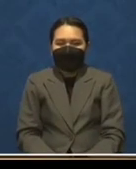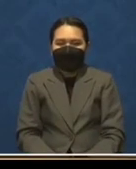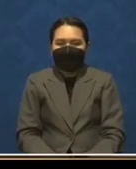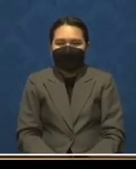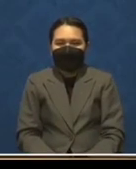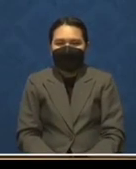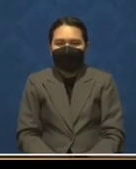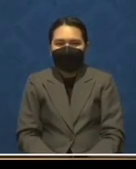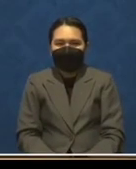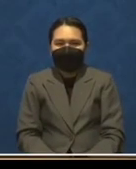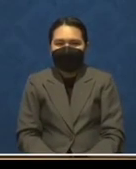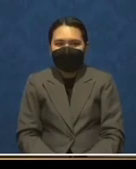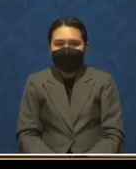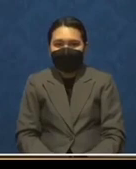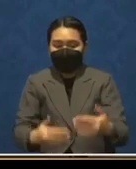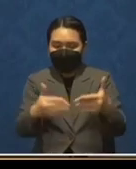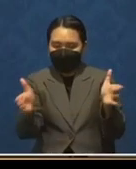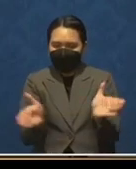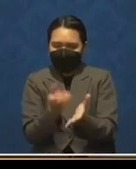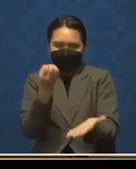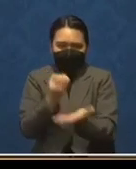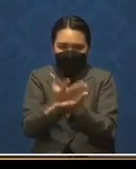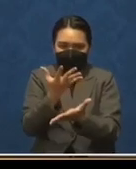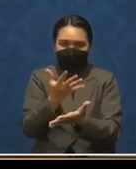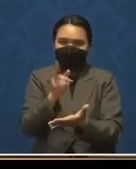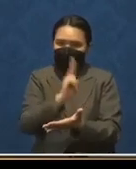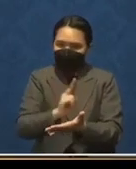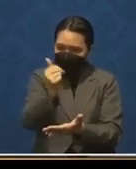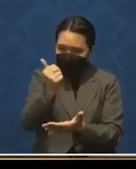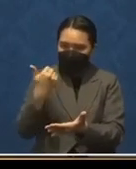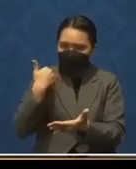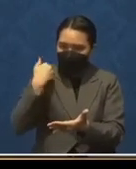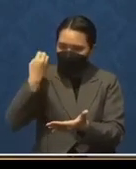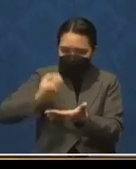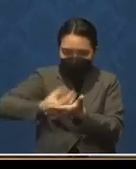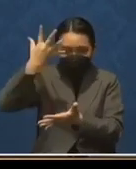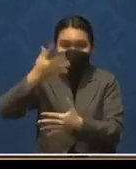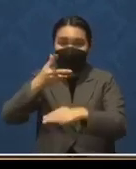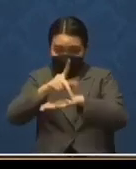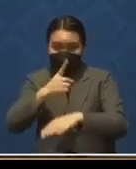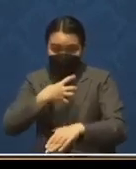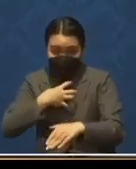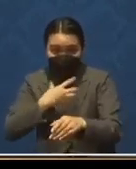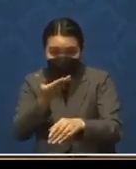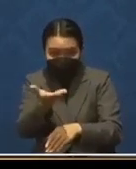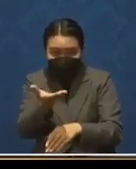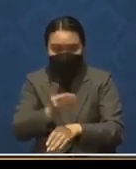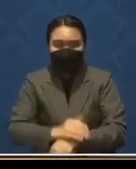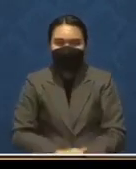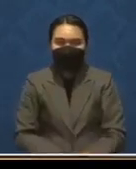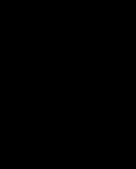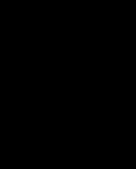มันเขียนว่าเตาเศรษฐีใช้แล้วดีมีแล้วรวยท่านประธานเอาสักชุดนะครับ